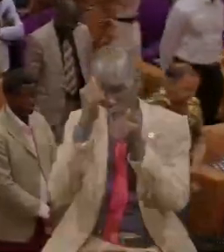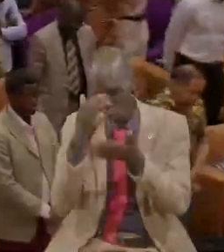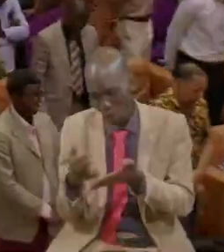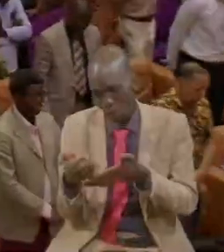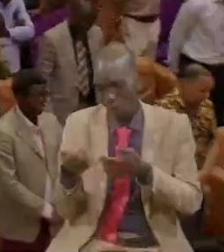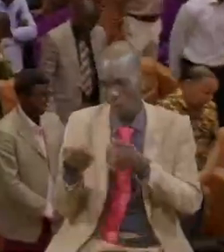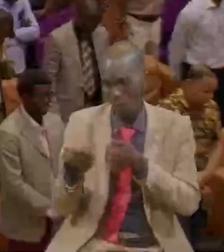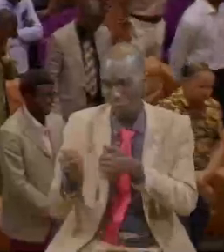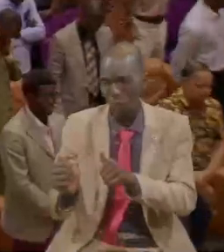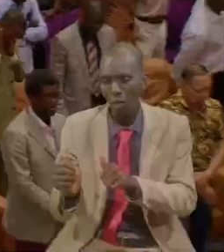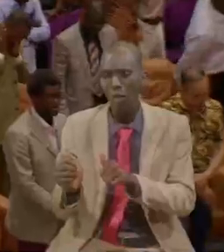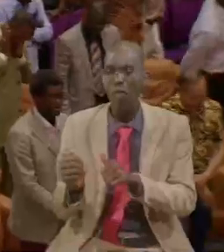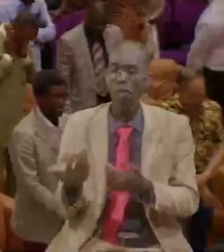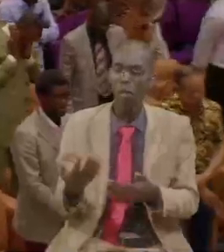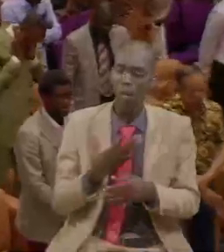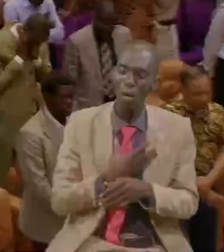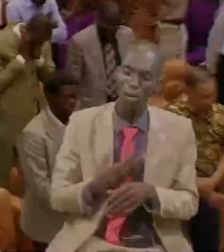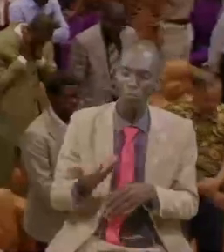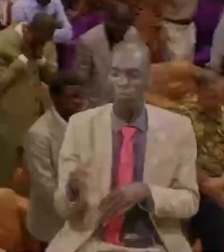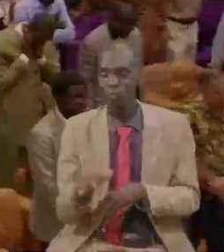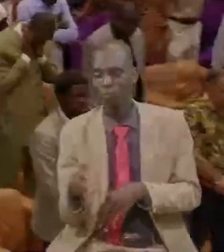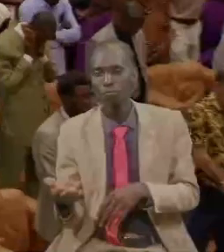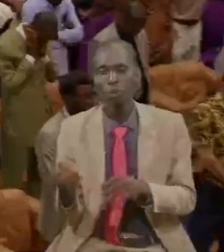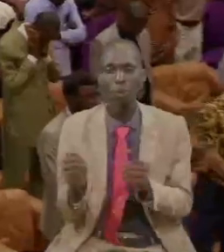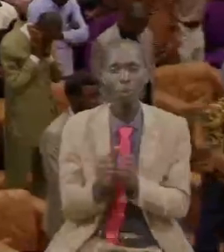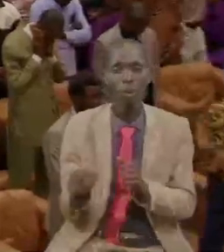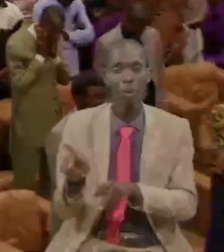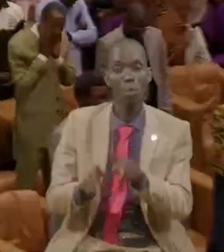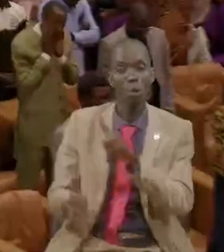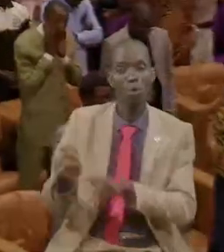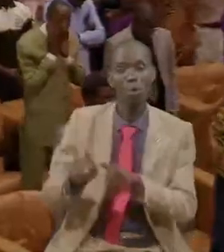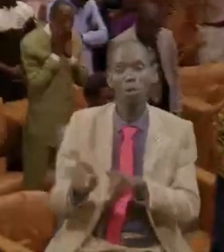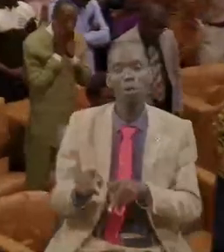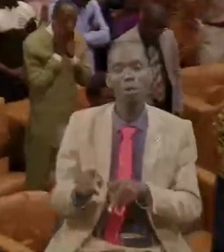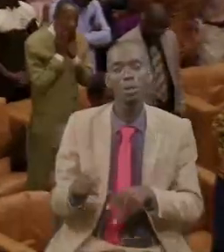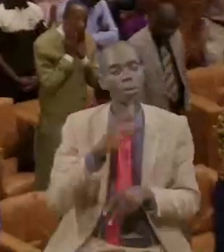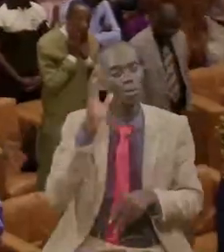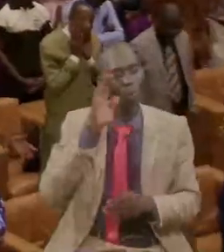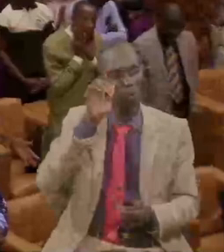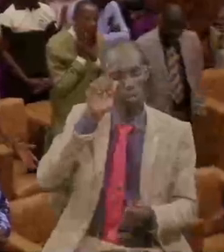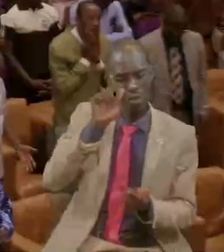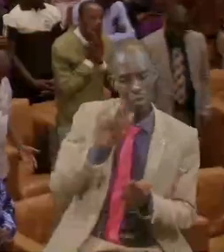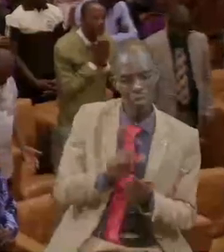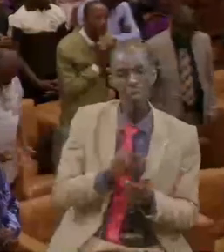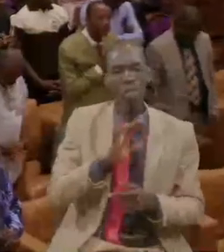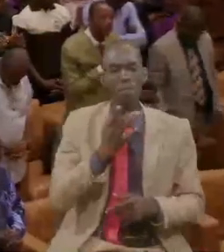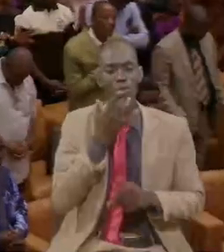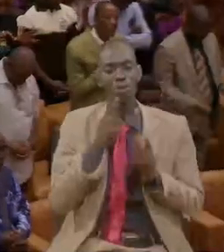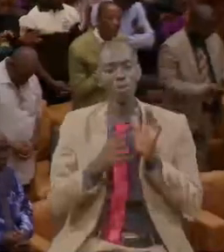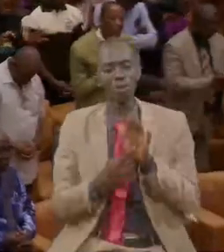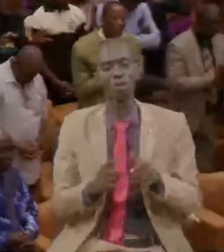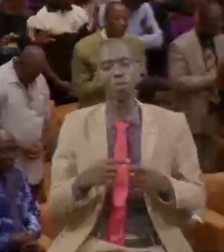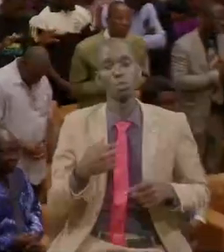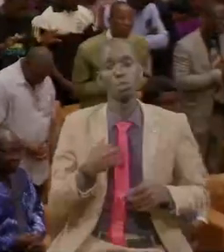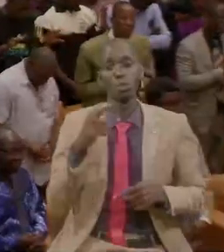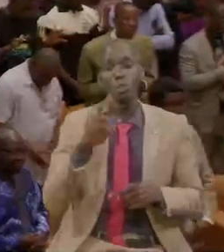eux en compromettant à leur faveur, ils vont diminuer la faveur. Tu